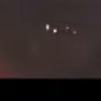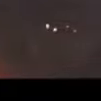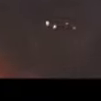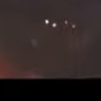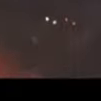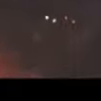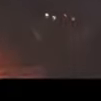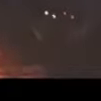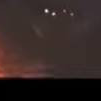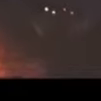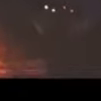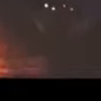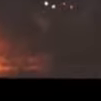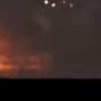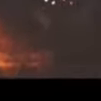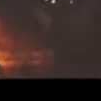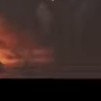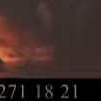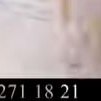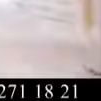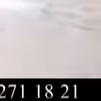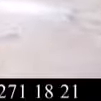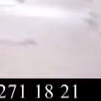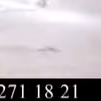Спонсор курса валют – комплекс «Арбат».